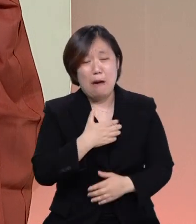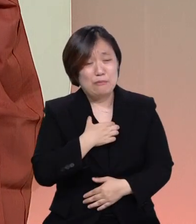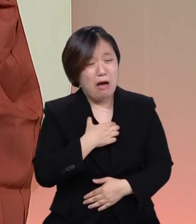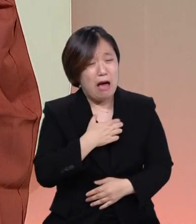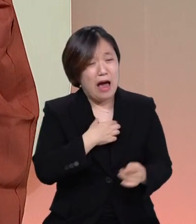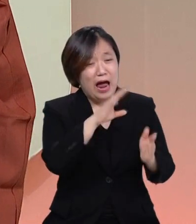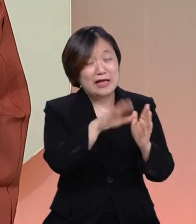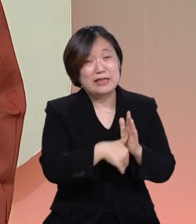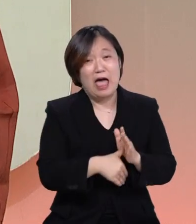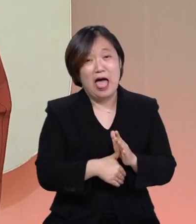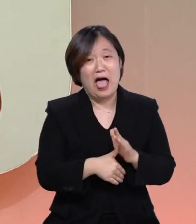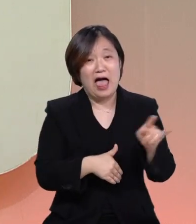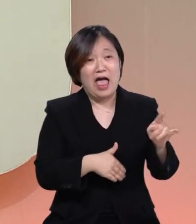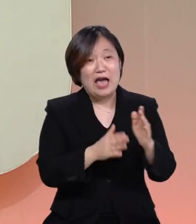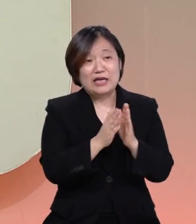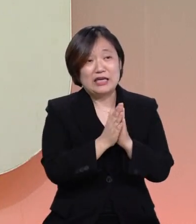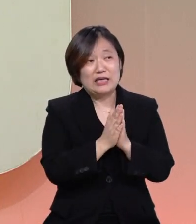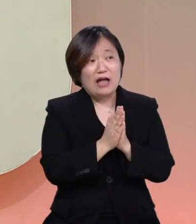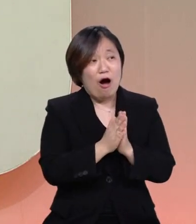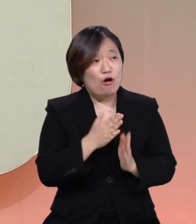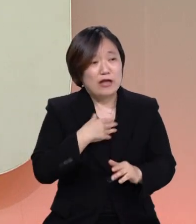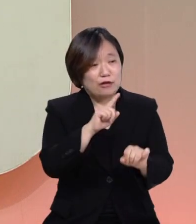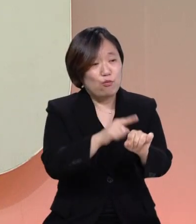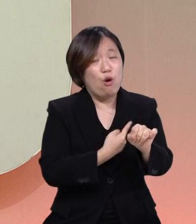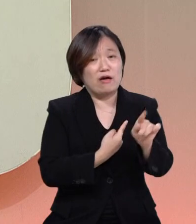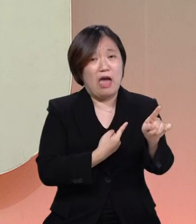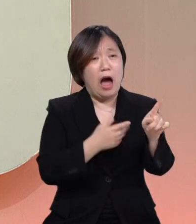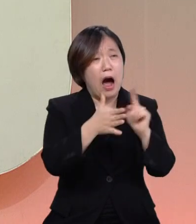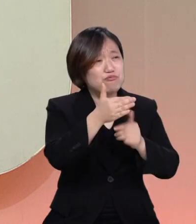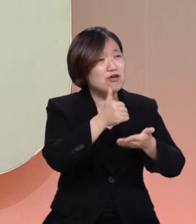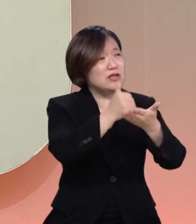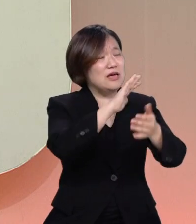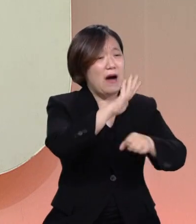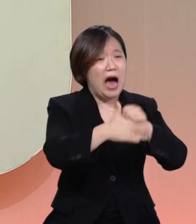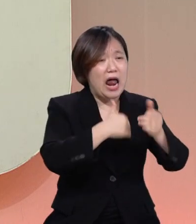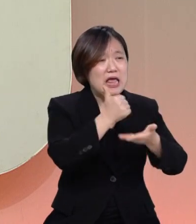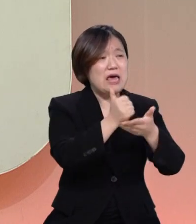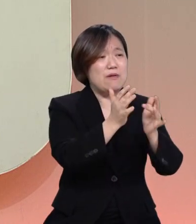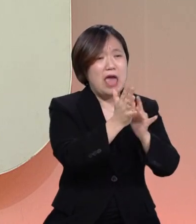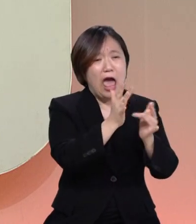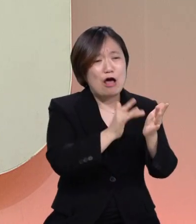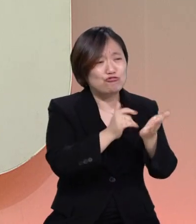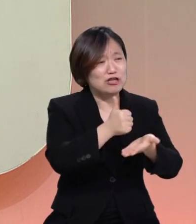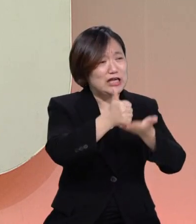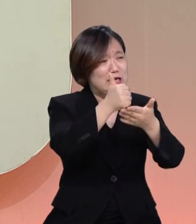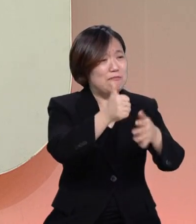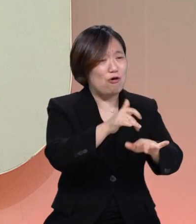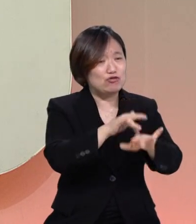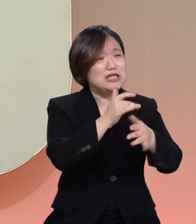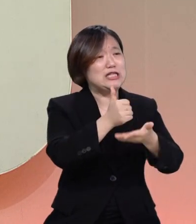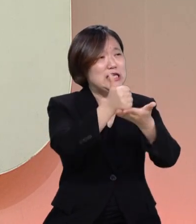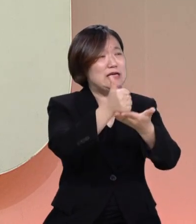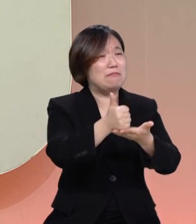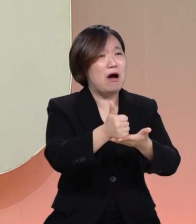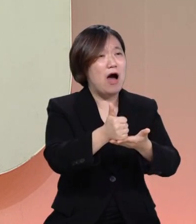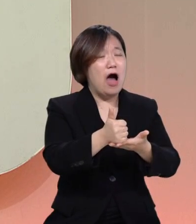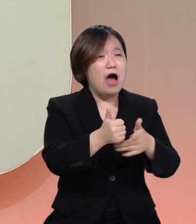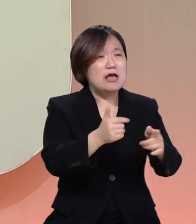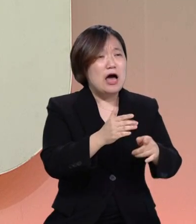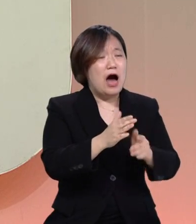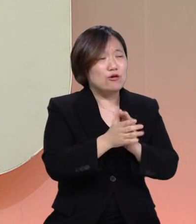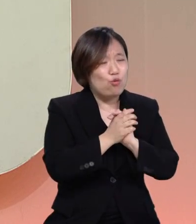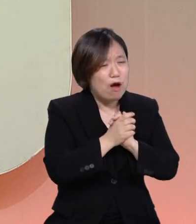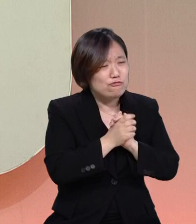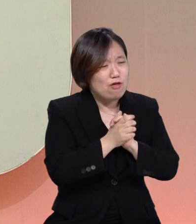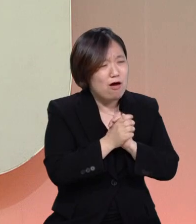평소에 기도 안 하던 사람도 자기도 모르게 아이고 뭐 부처님 하나님 예수님 알라신 천지신명이시여